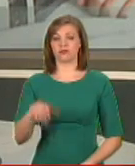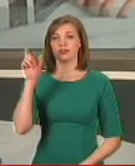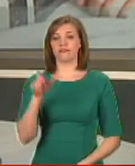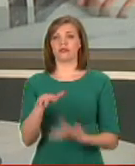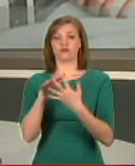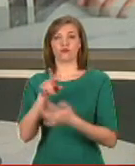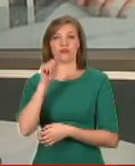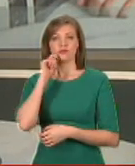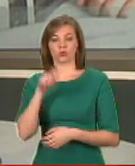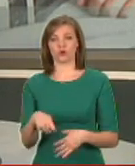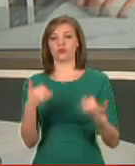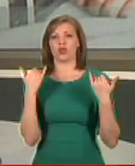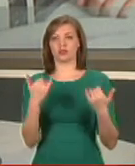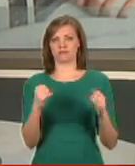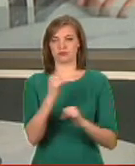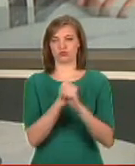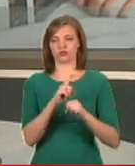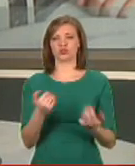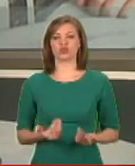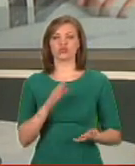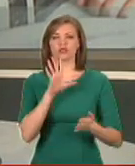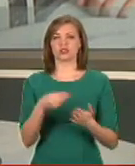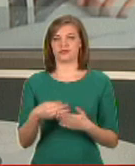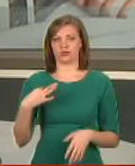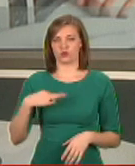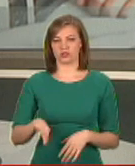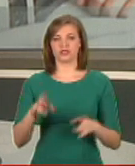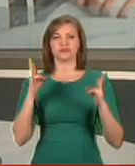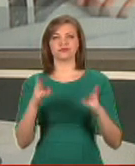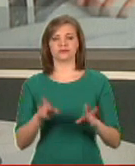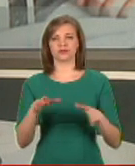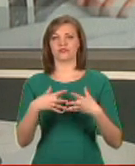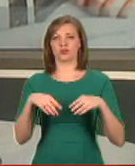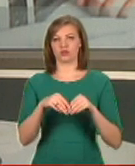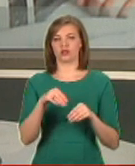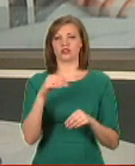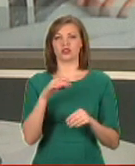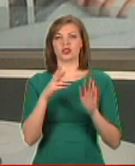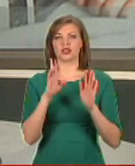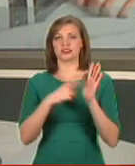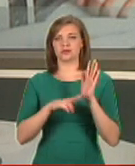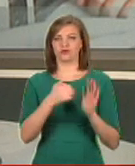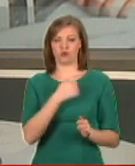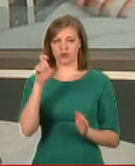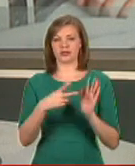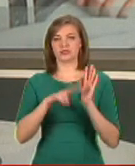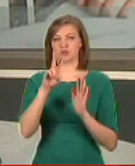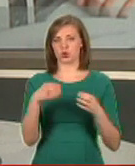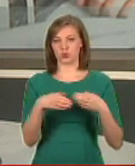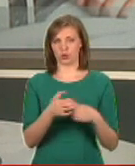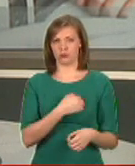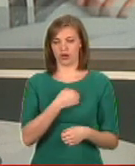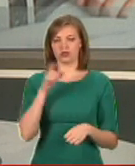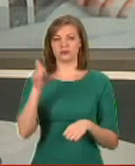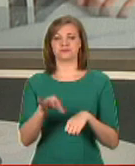Він воював за Україну, а тепер веде боротьбу за життя свого сина. Біда сталася в родині воїна 72-ї бригади. Його молодший син